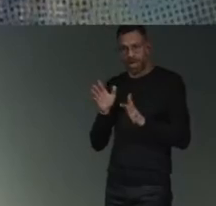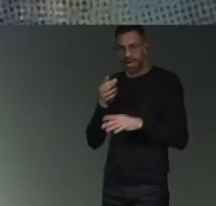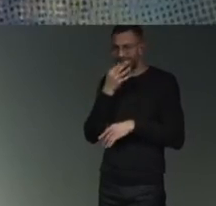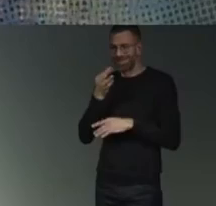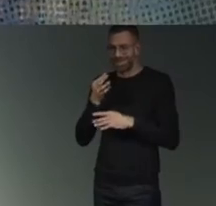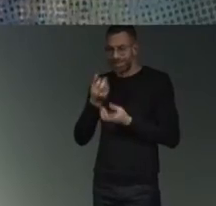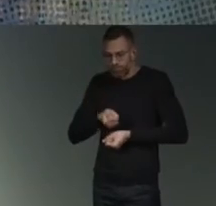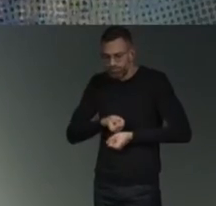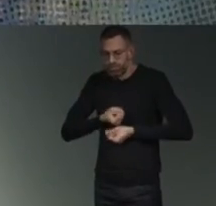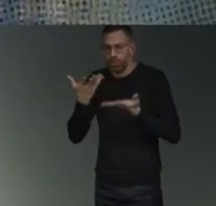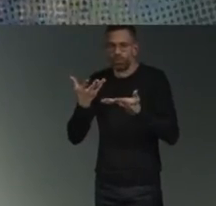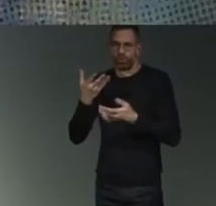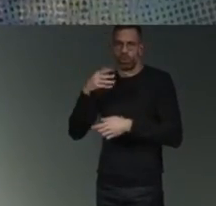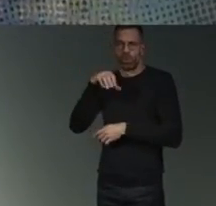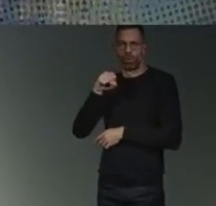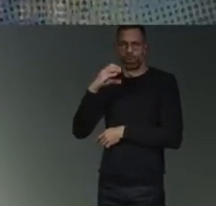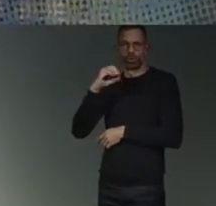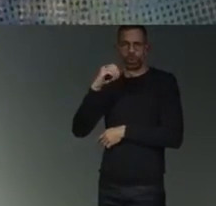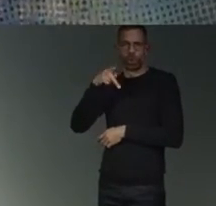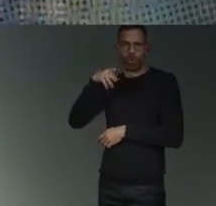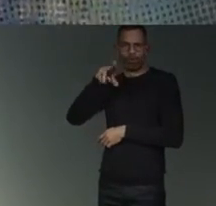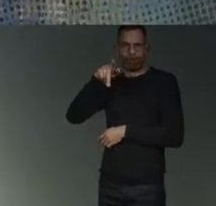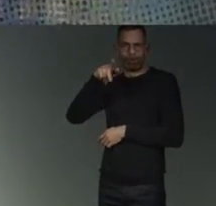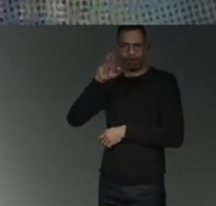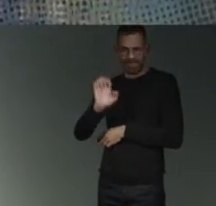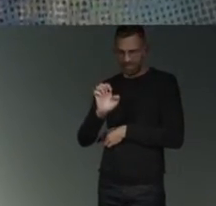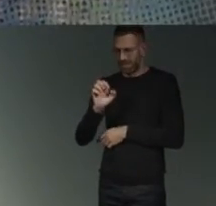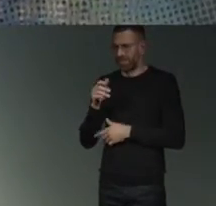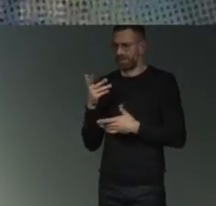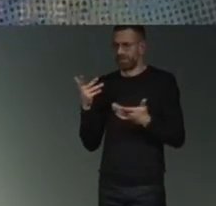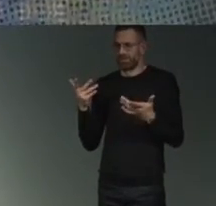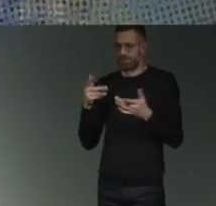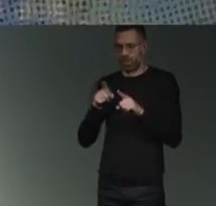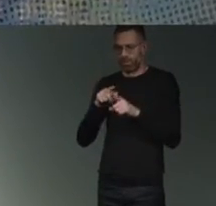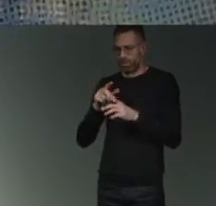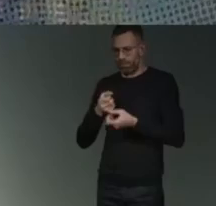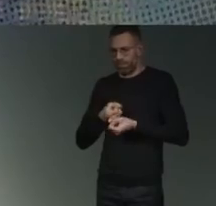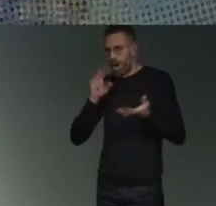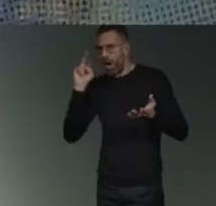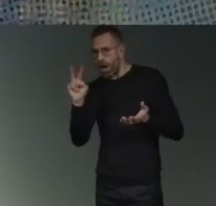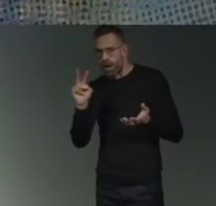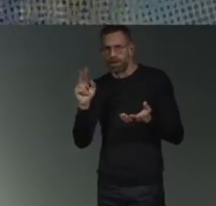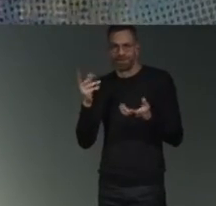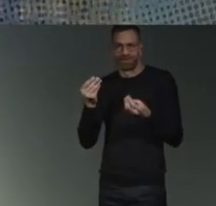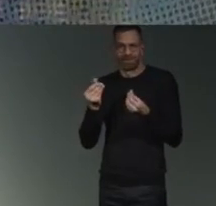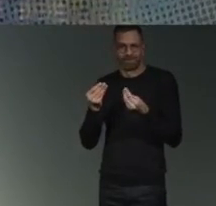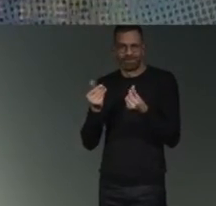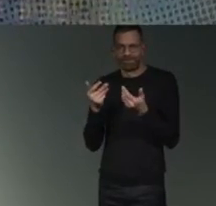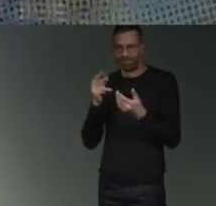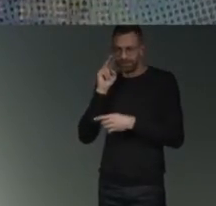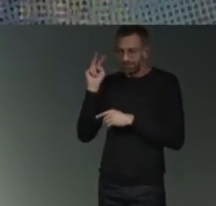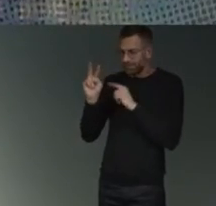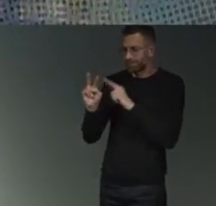scopique, je parle du regard et de l'importance